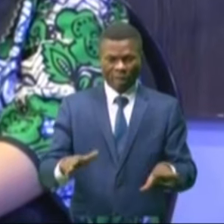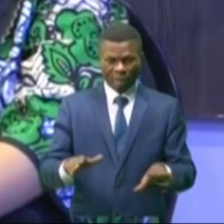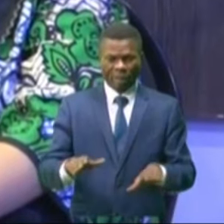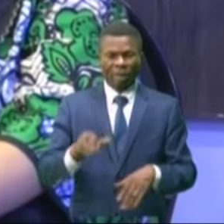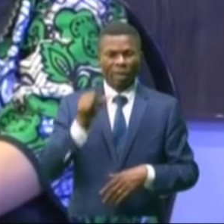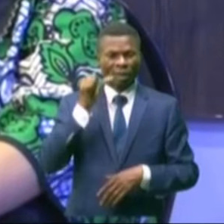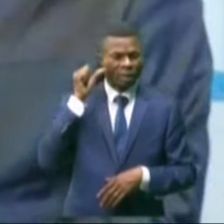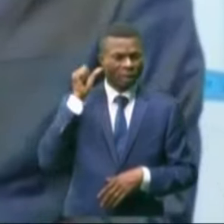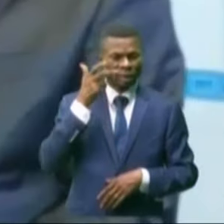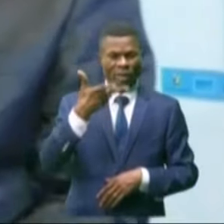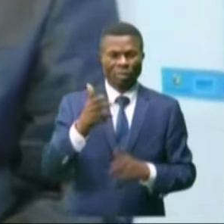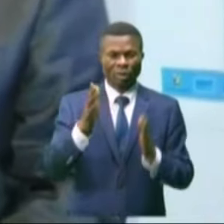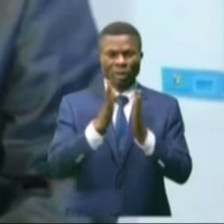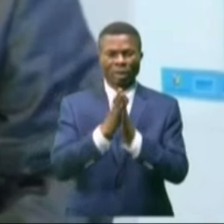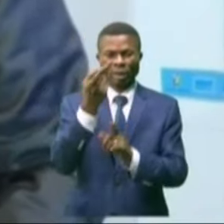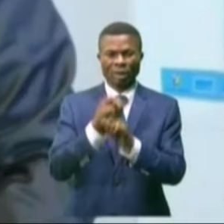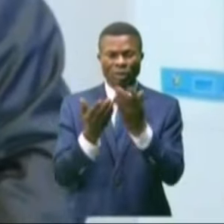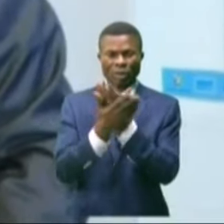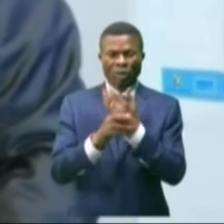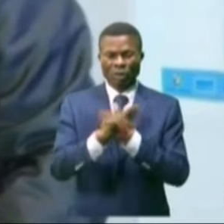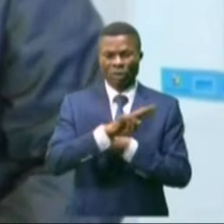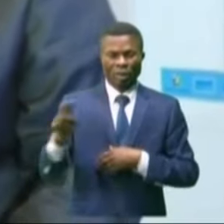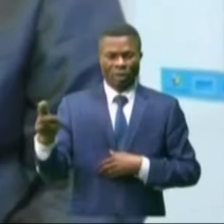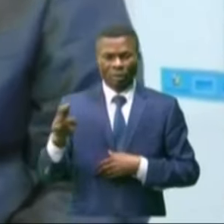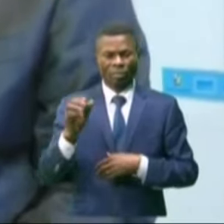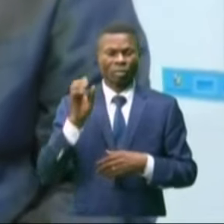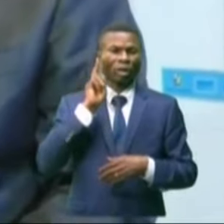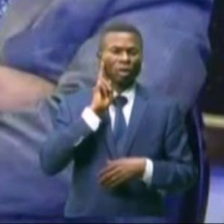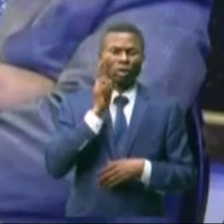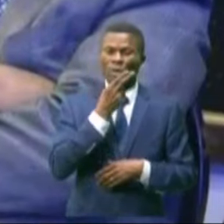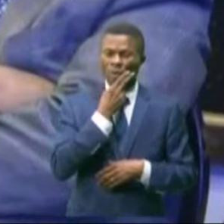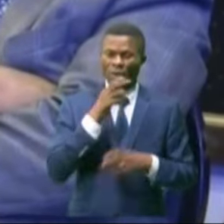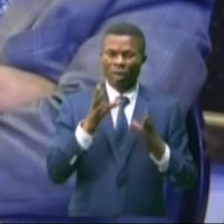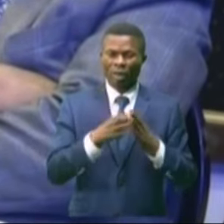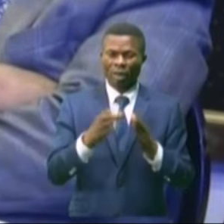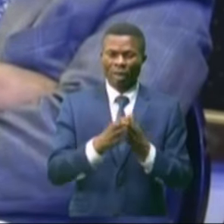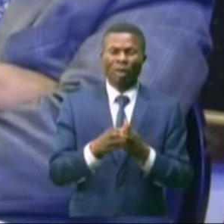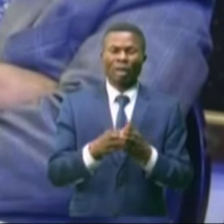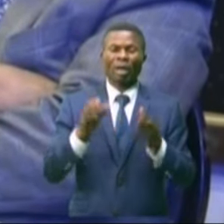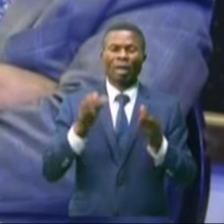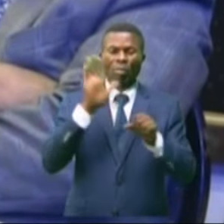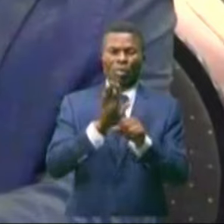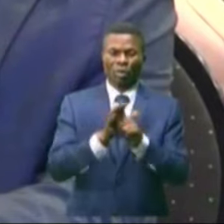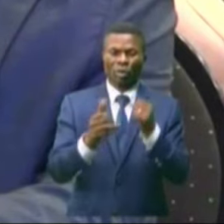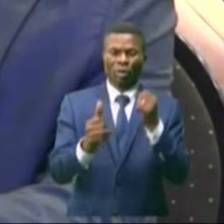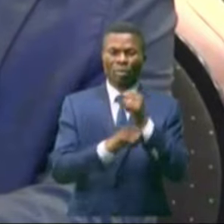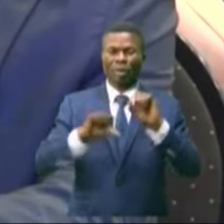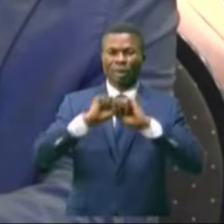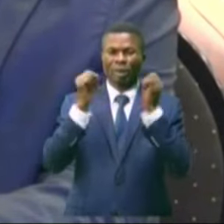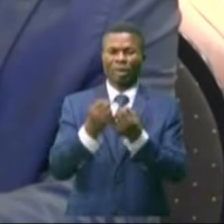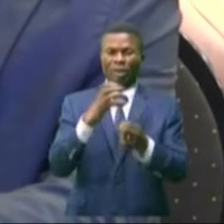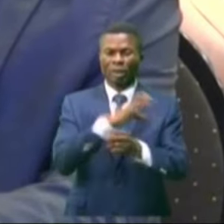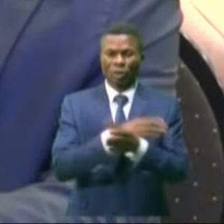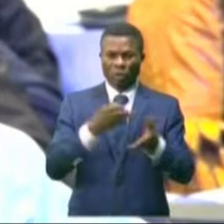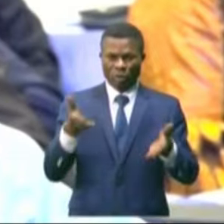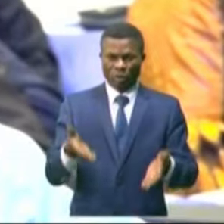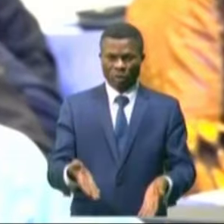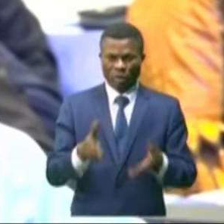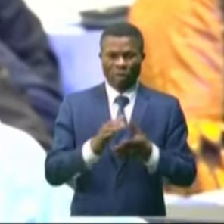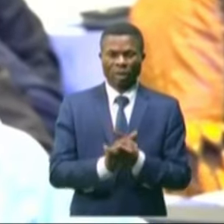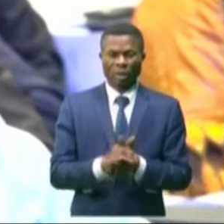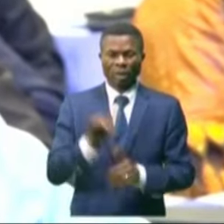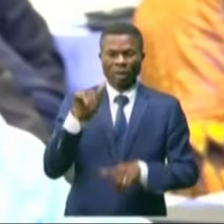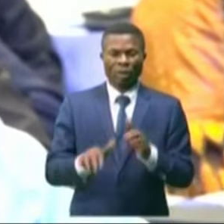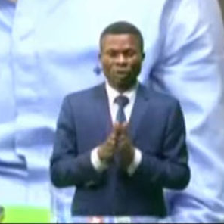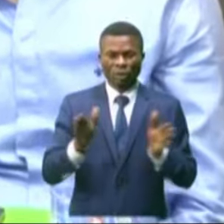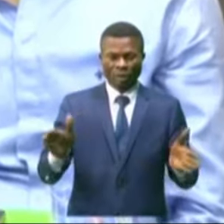mercredi 10 juillet 2024 à l'hôtel Sultani avec la participation active de la société civile. Le secrétaire général